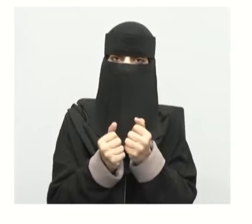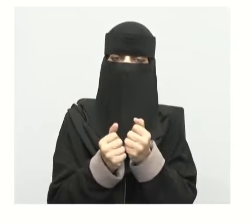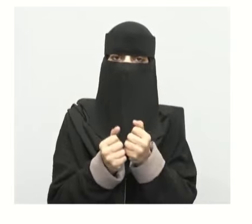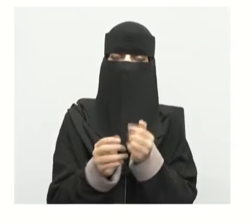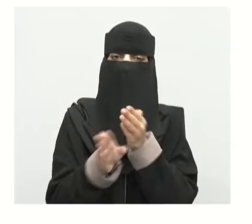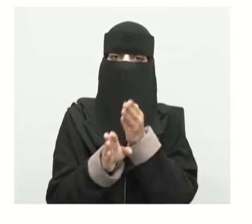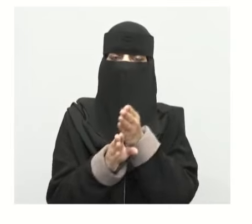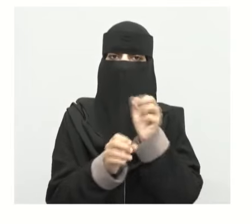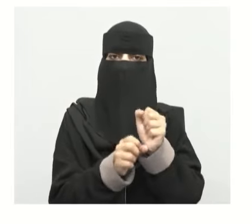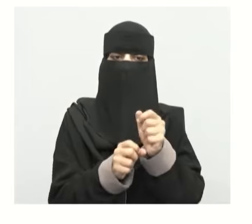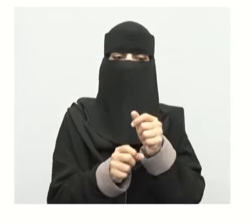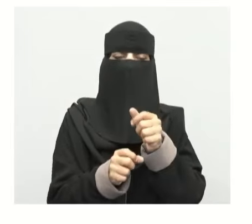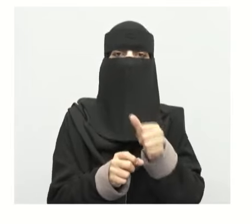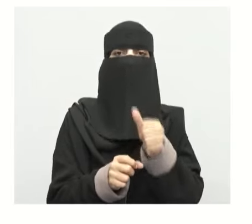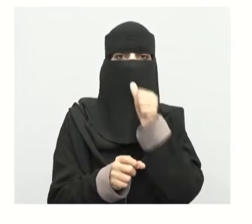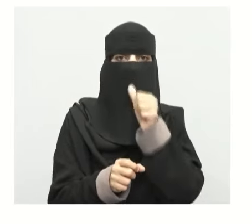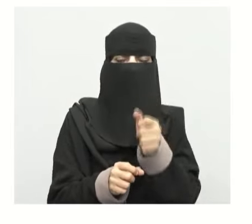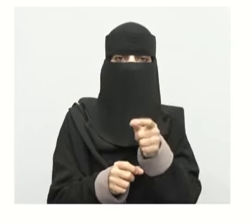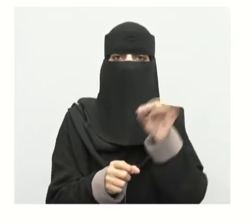مصادر المياه